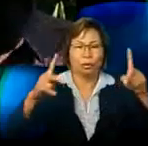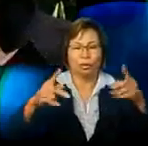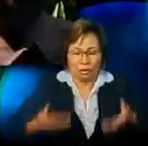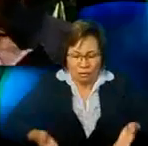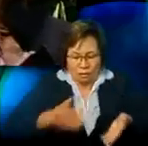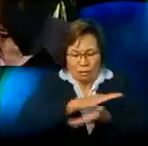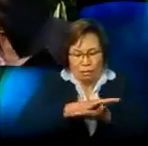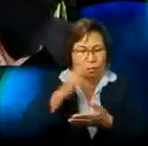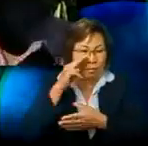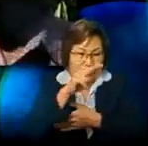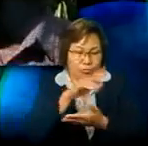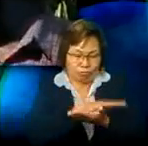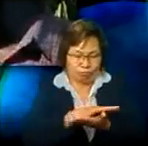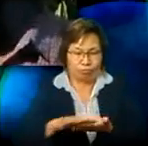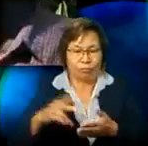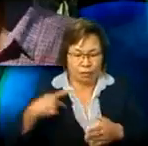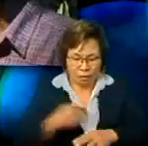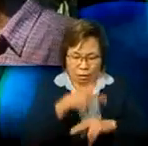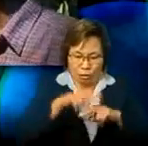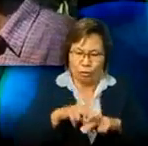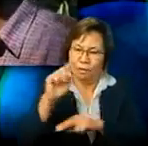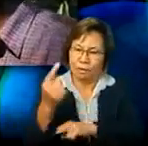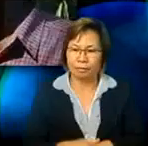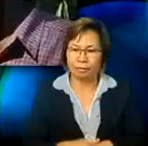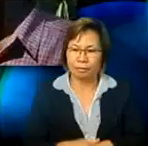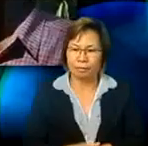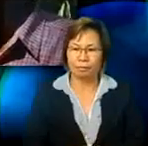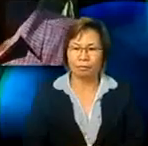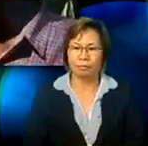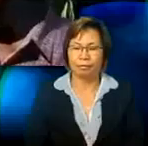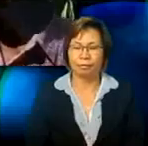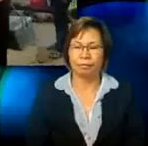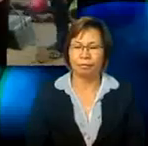Okey, sini bersih nampaknya. Kita duduk sini je lah ya.